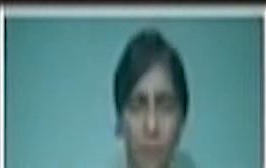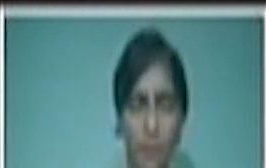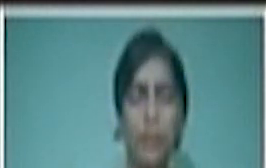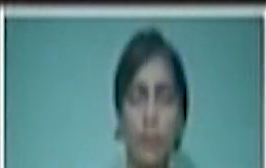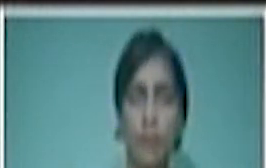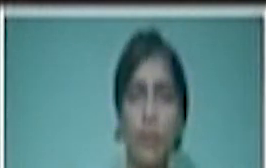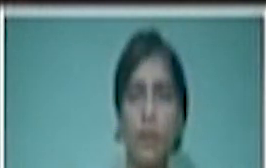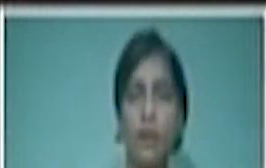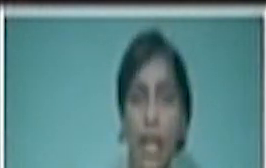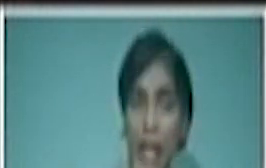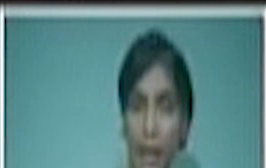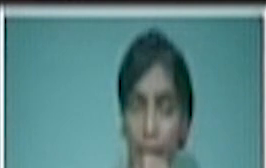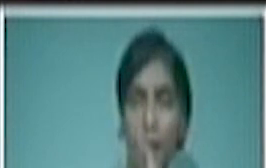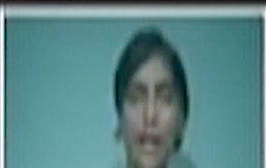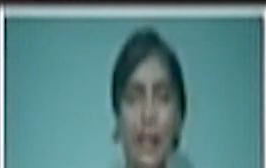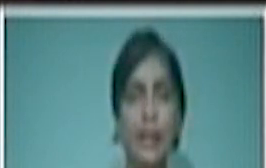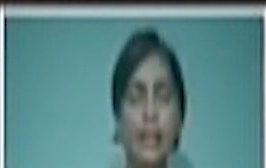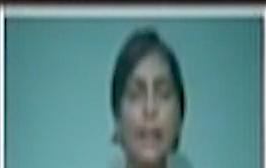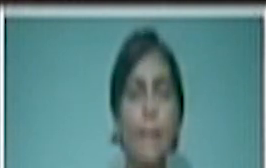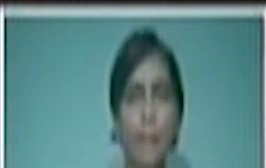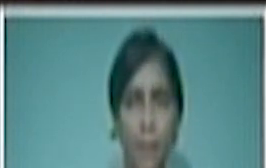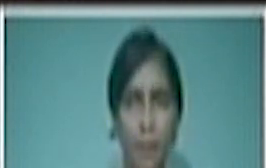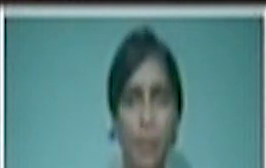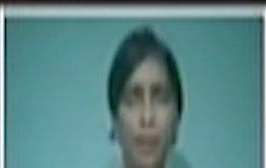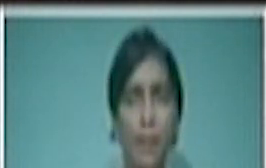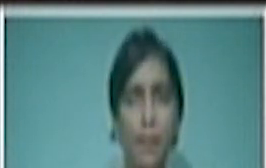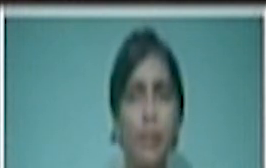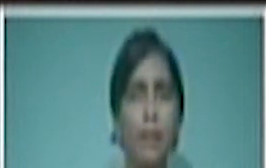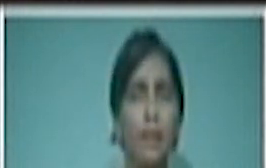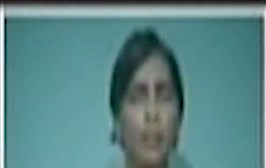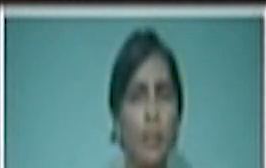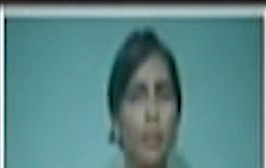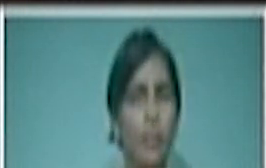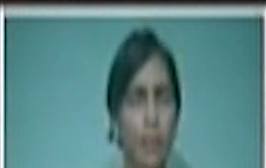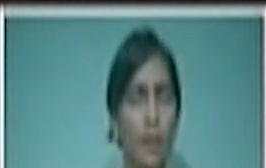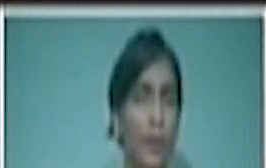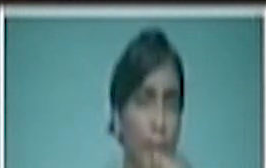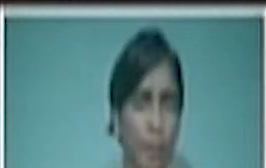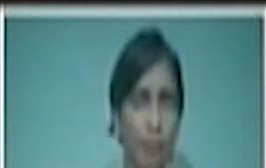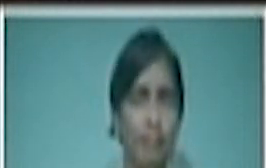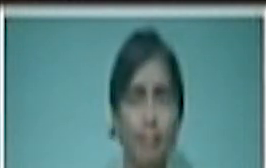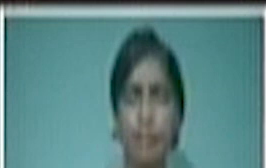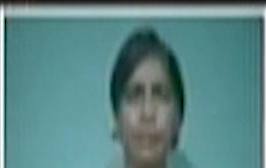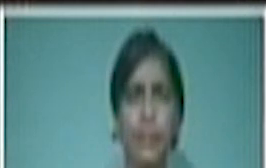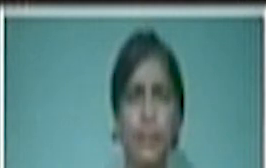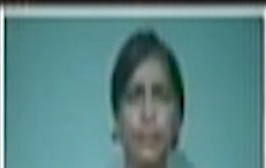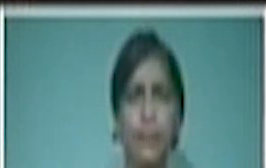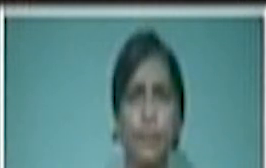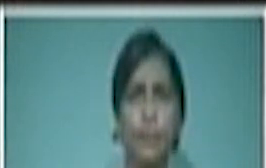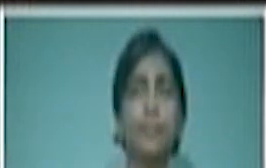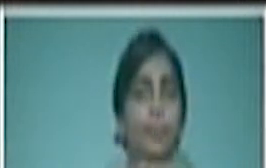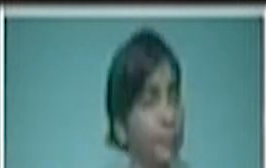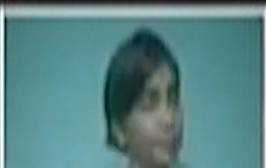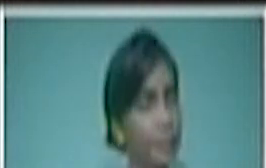ප්‍රෙස් කොන්ෆරන්ස් එකේදී කිව්වා SJB welcomes reform proposals but unsure about implementation.